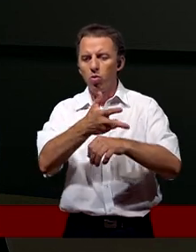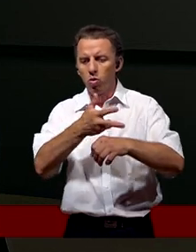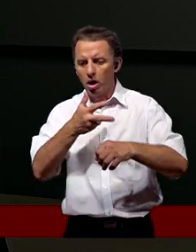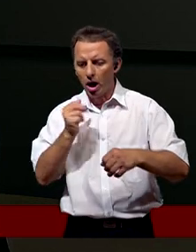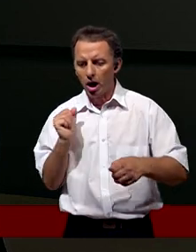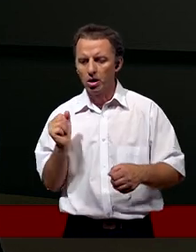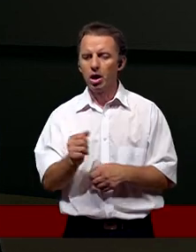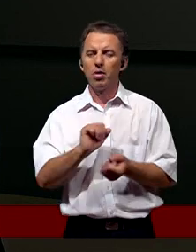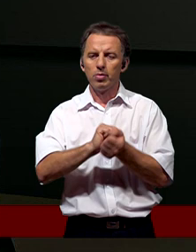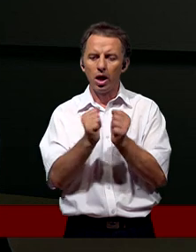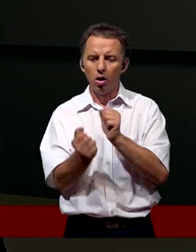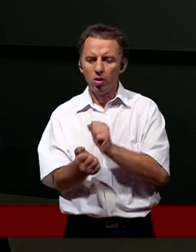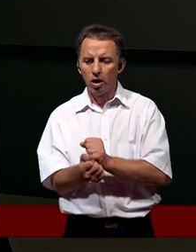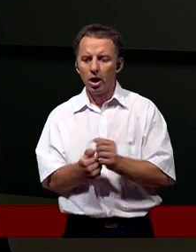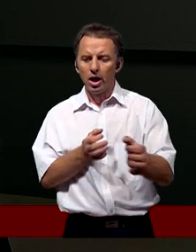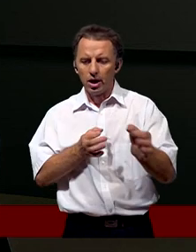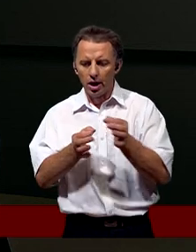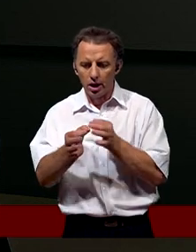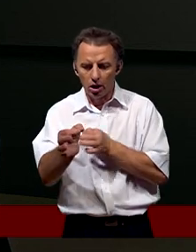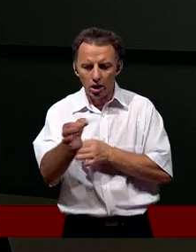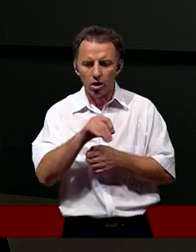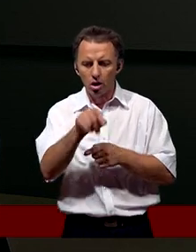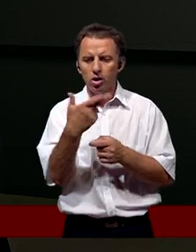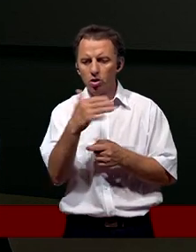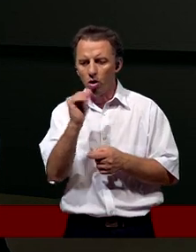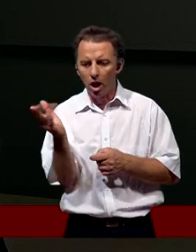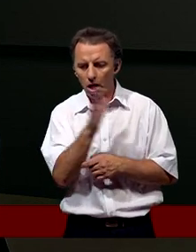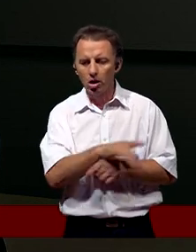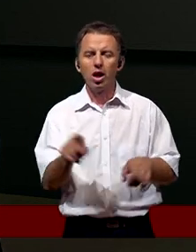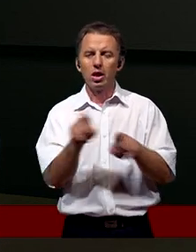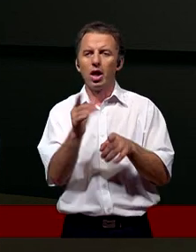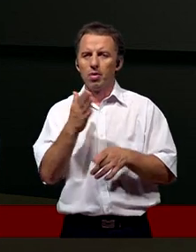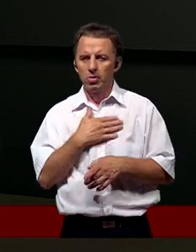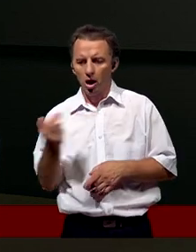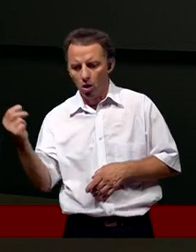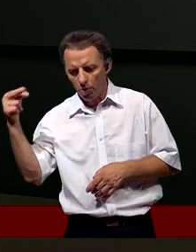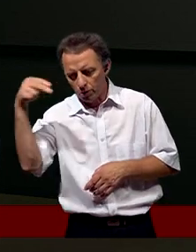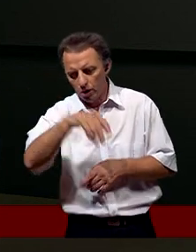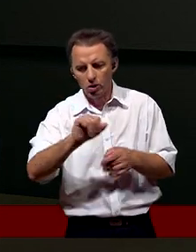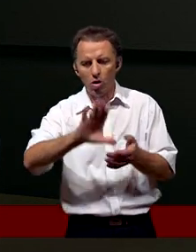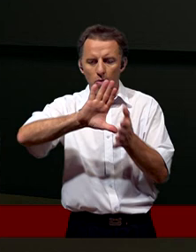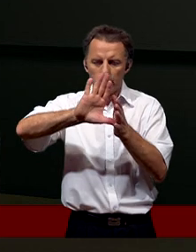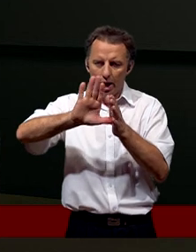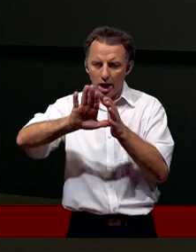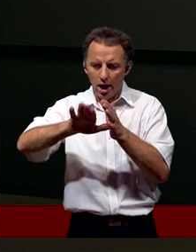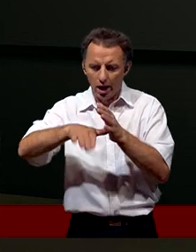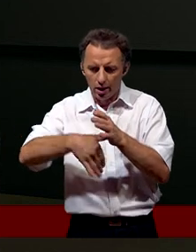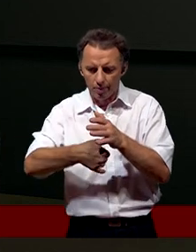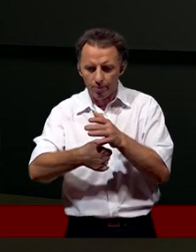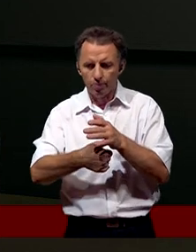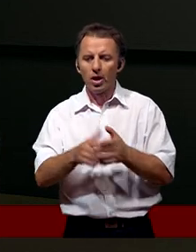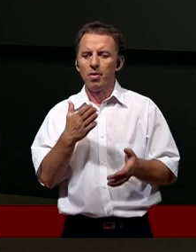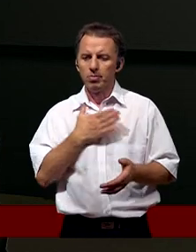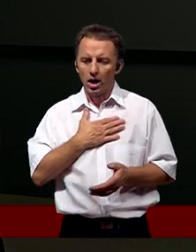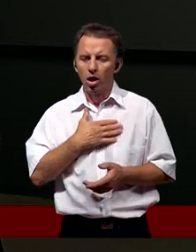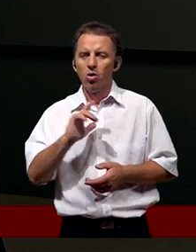Łukasza. Mianowicie historia Jonasza, który też miał przyjść do miasta i